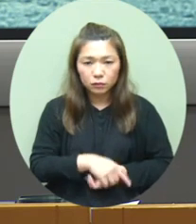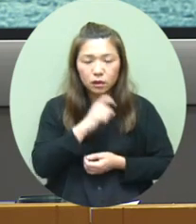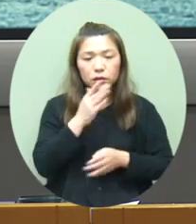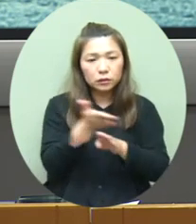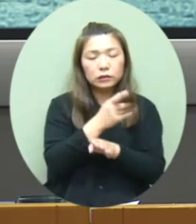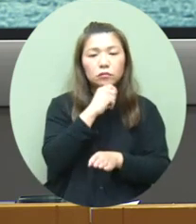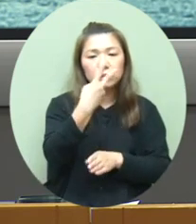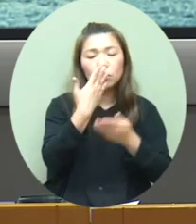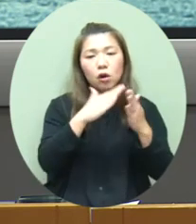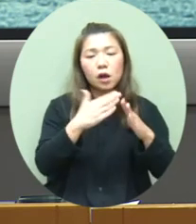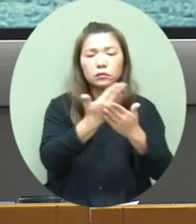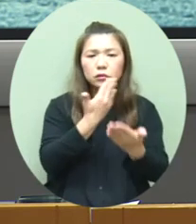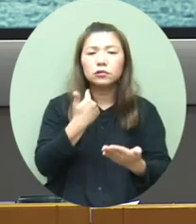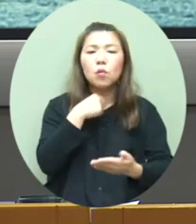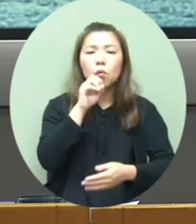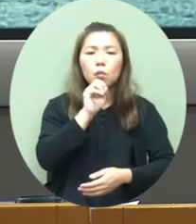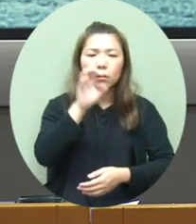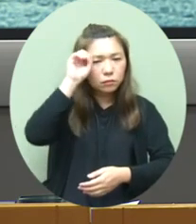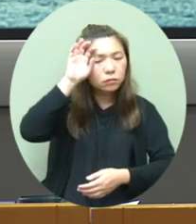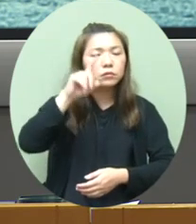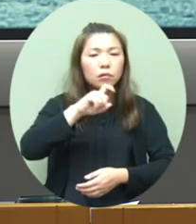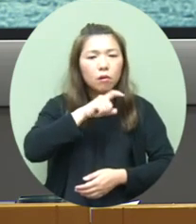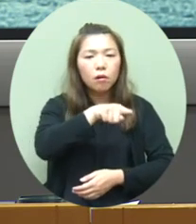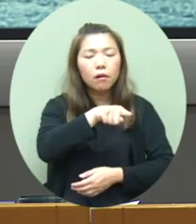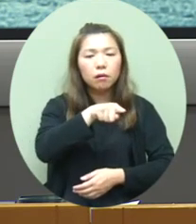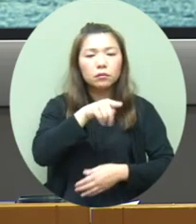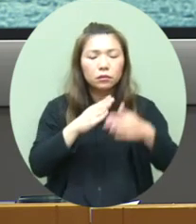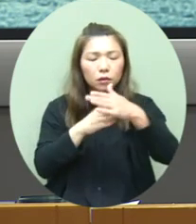個學校，就係之前已經建議咗佢哋